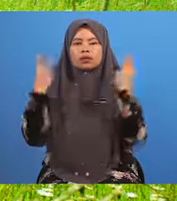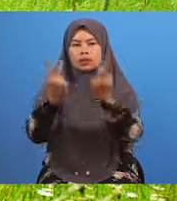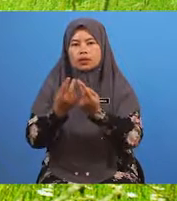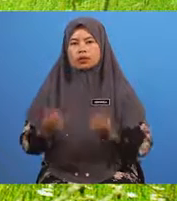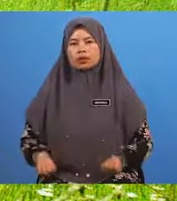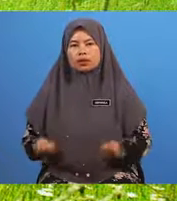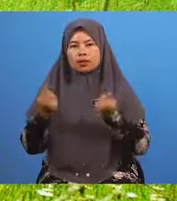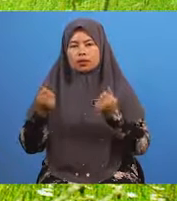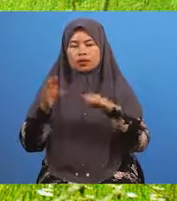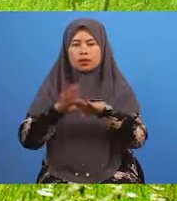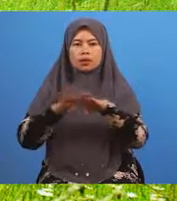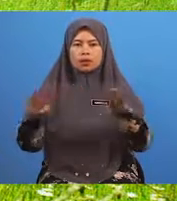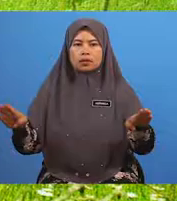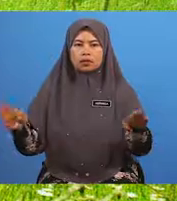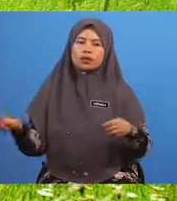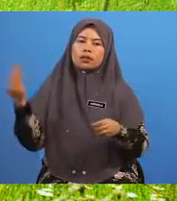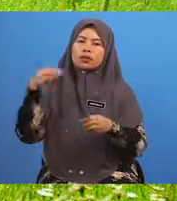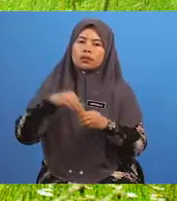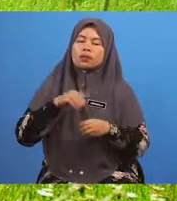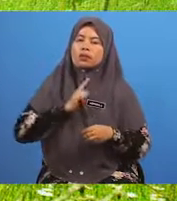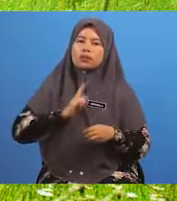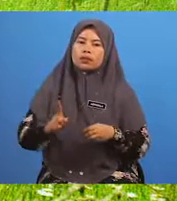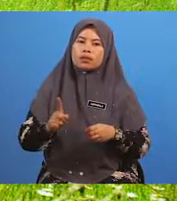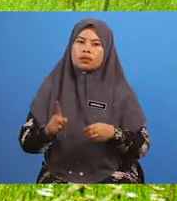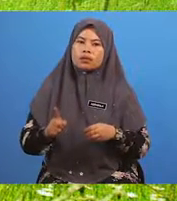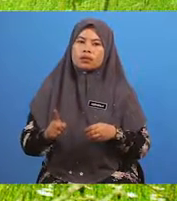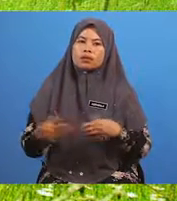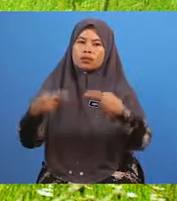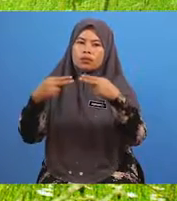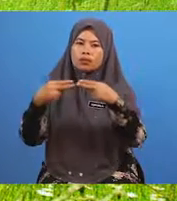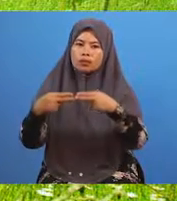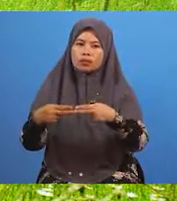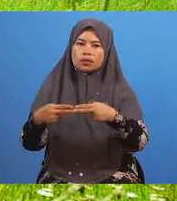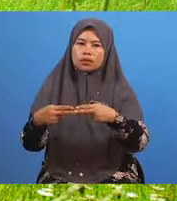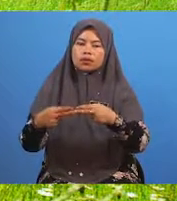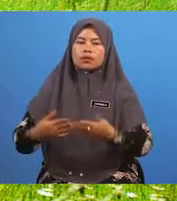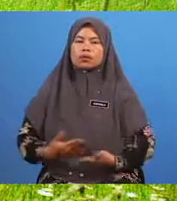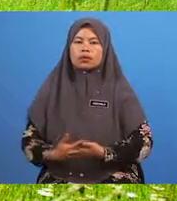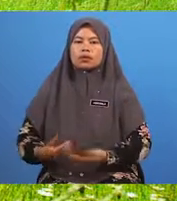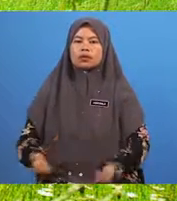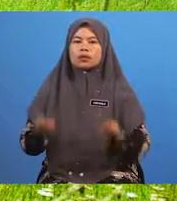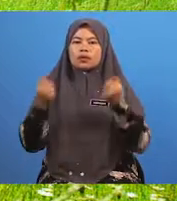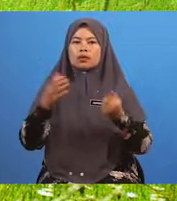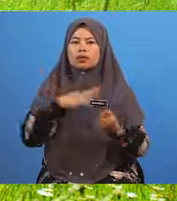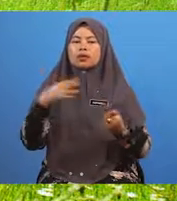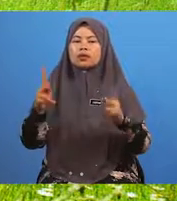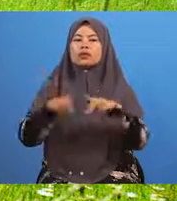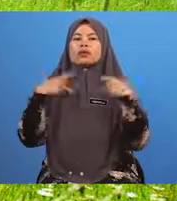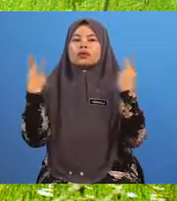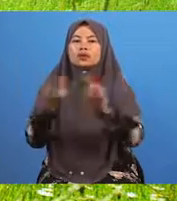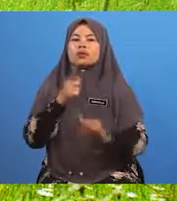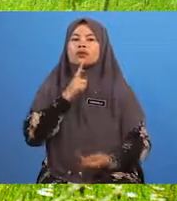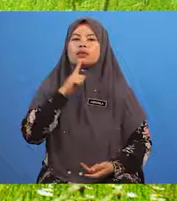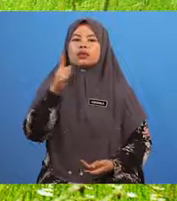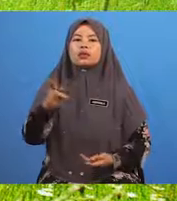dengan peraturan dalam Islam, hubungan anak angkat dengan keluarga kandungnya masih kekal kerana hubungan nasab atau